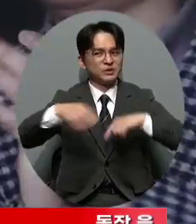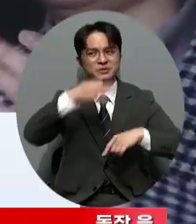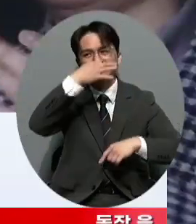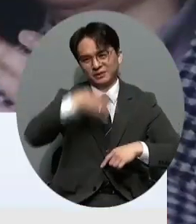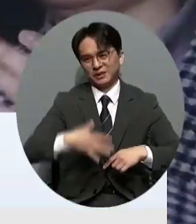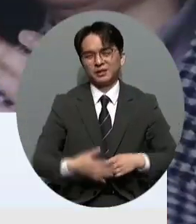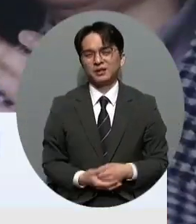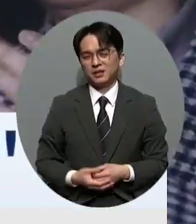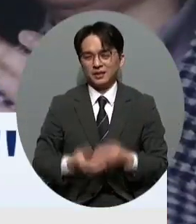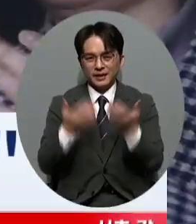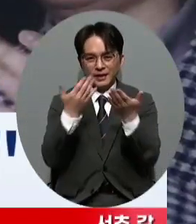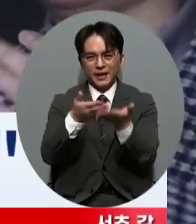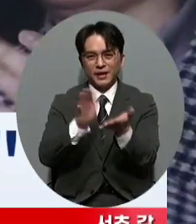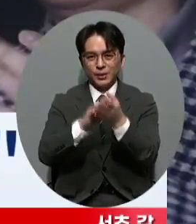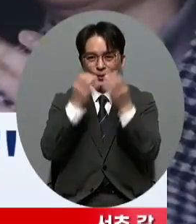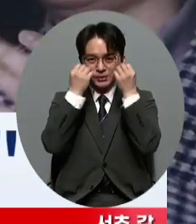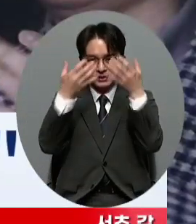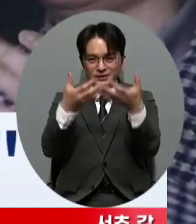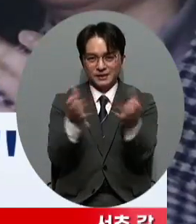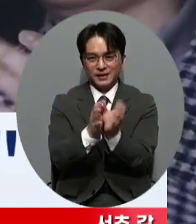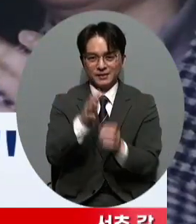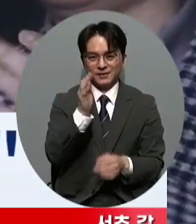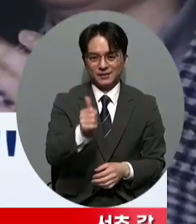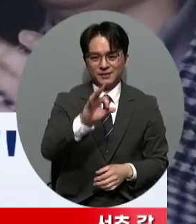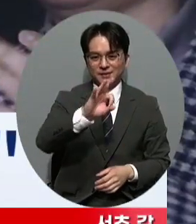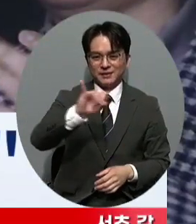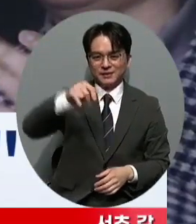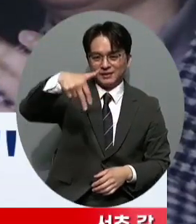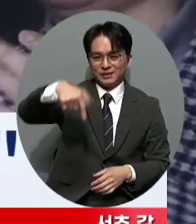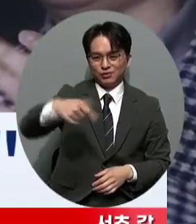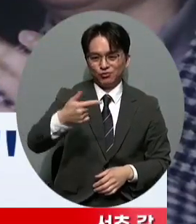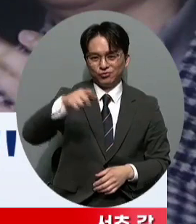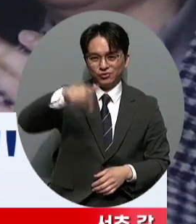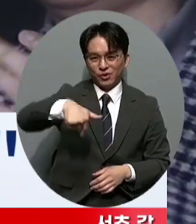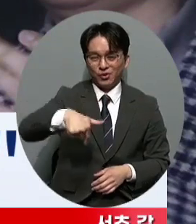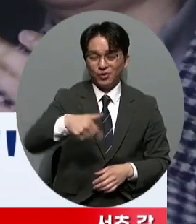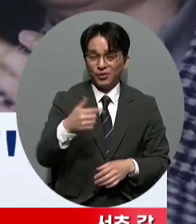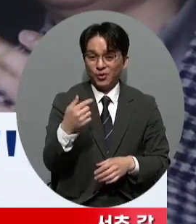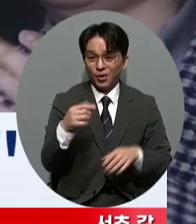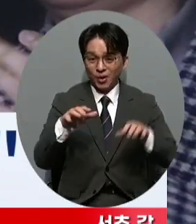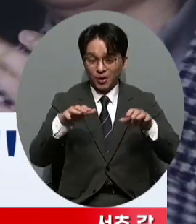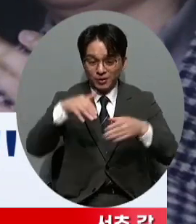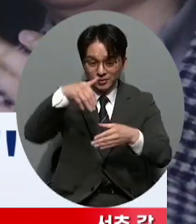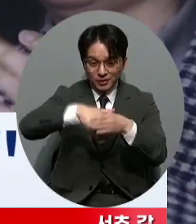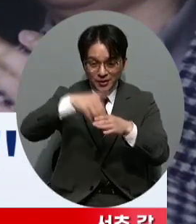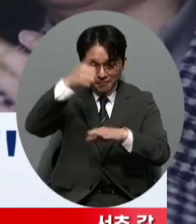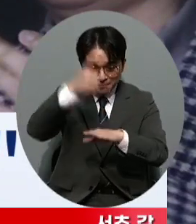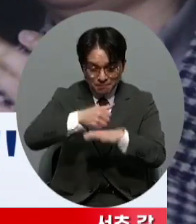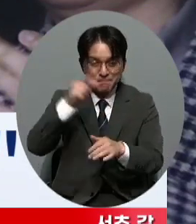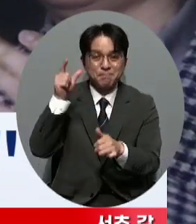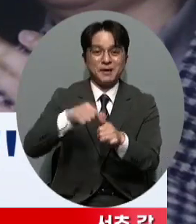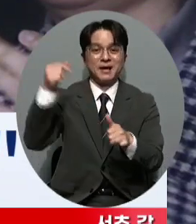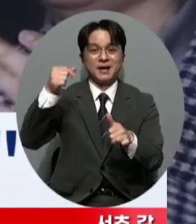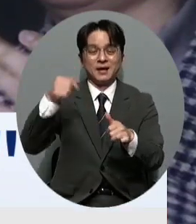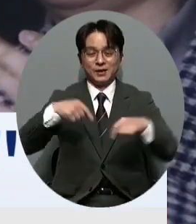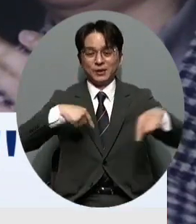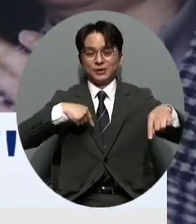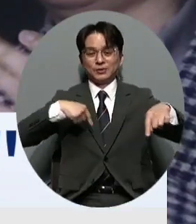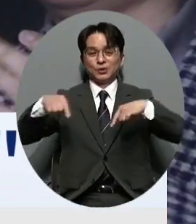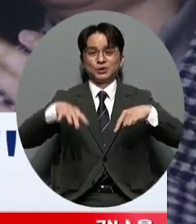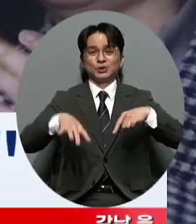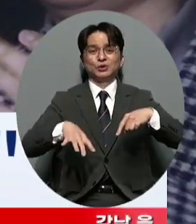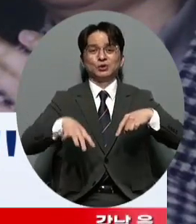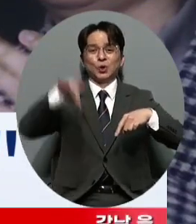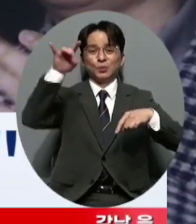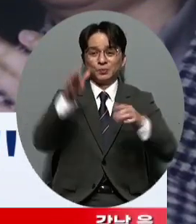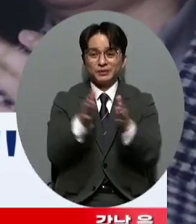개혁신당 이준석 대표가 경기 화성을에서 접전 끝에 당선됐습니다. 정치 입문 13년 만이나